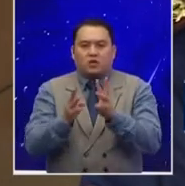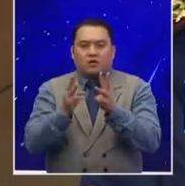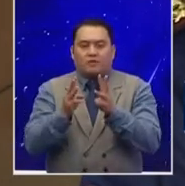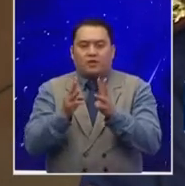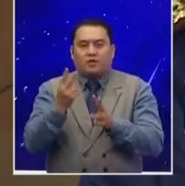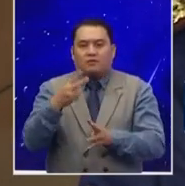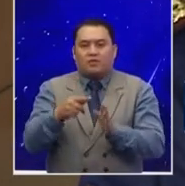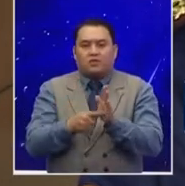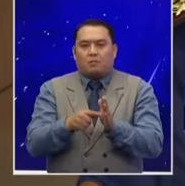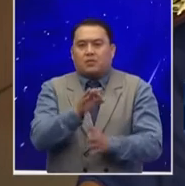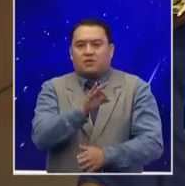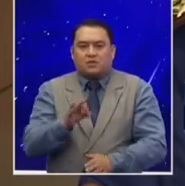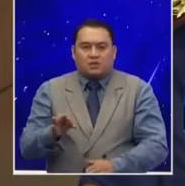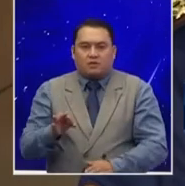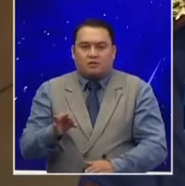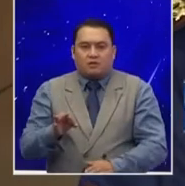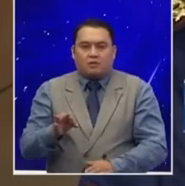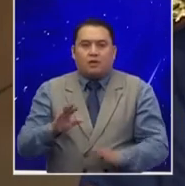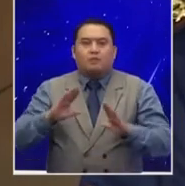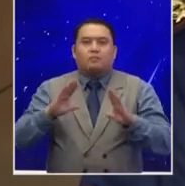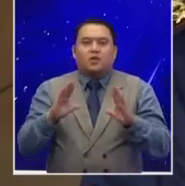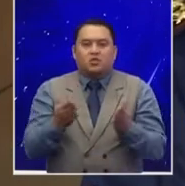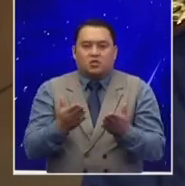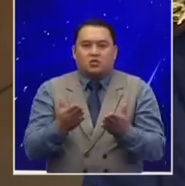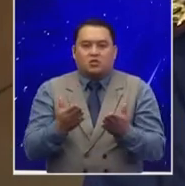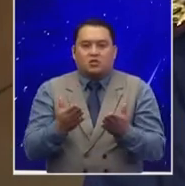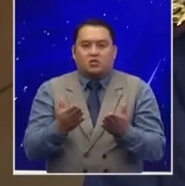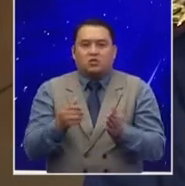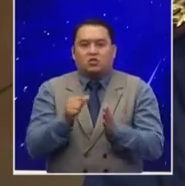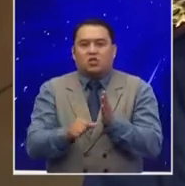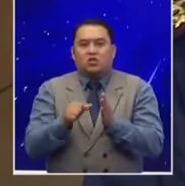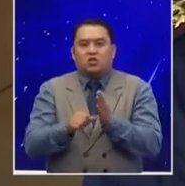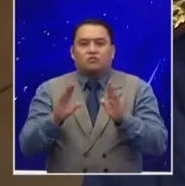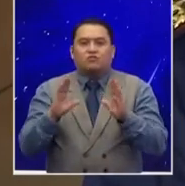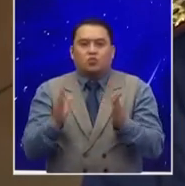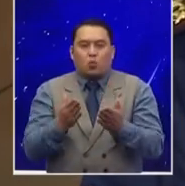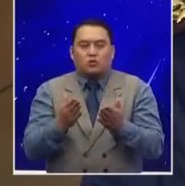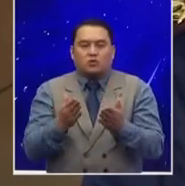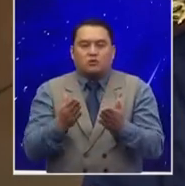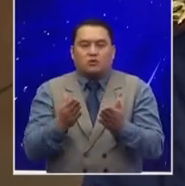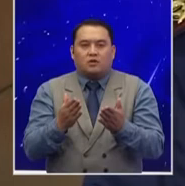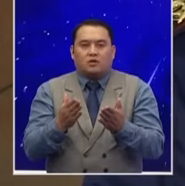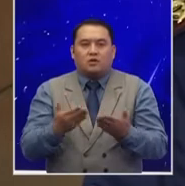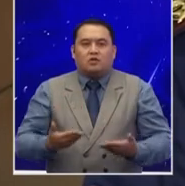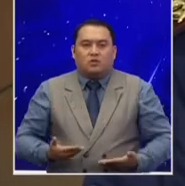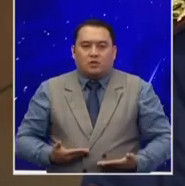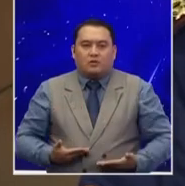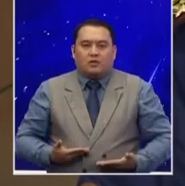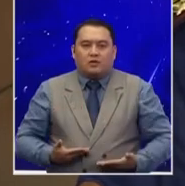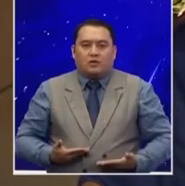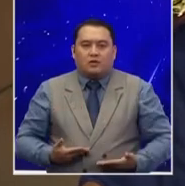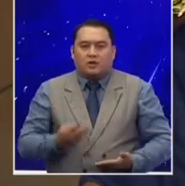на 27%. Из произошедших пожаров 60 случаев произошло именно в жилом секторе, то